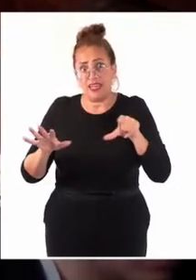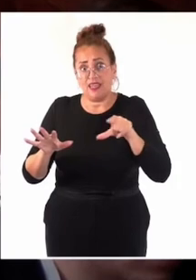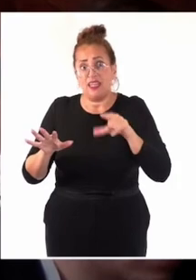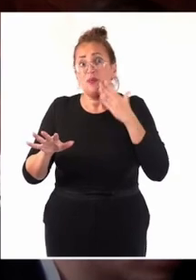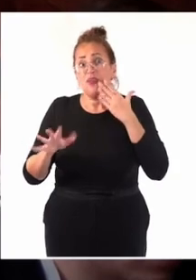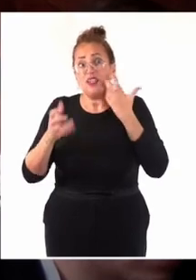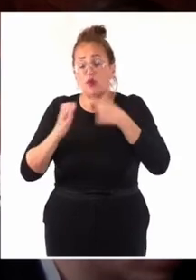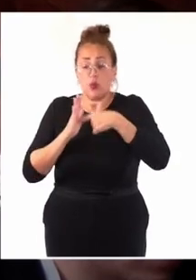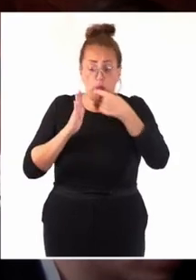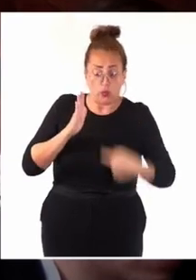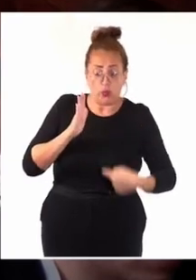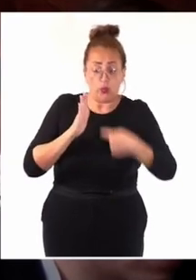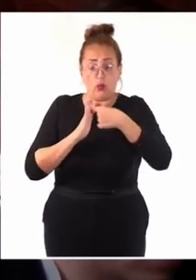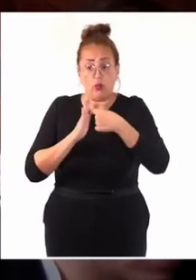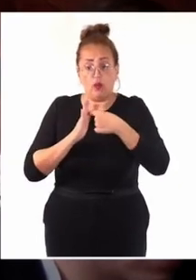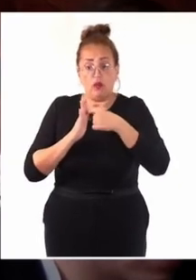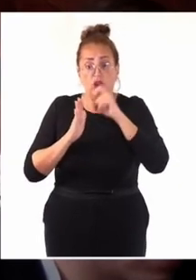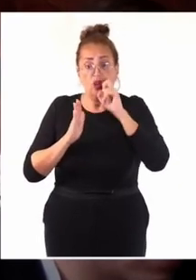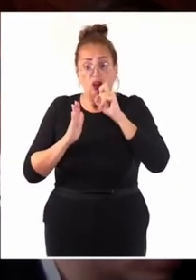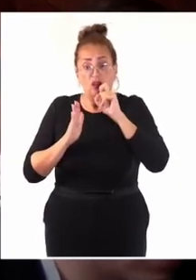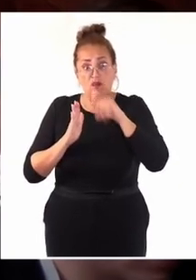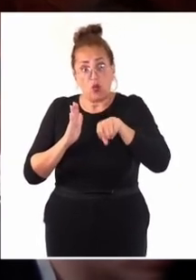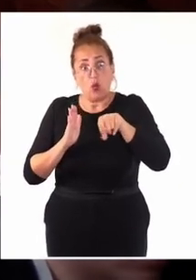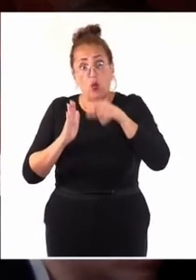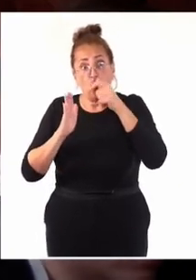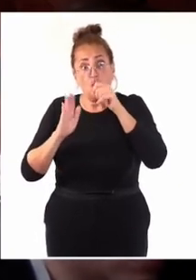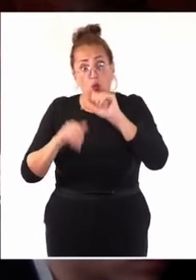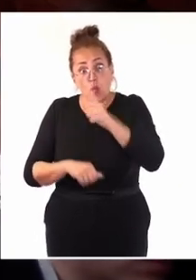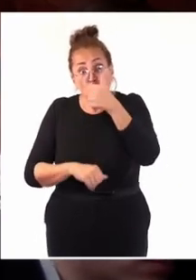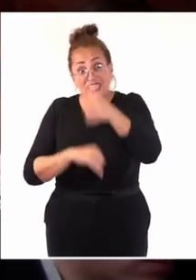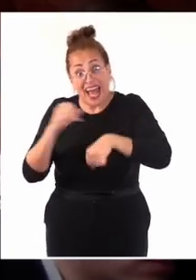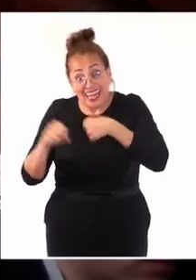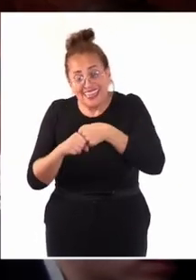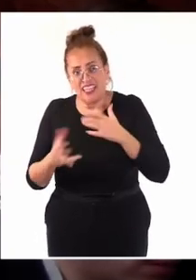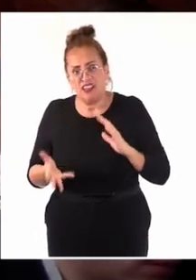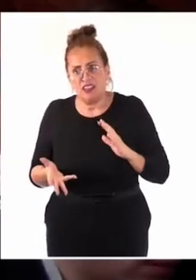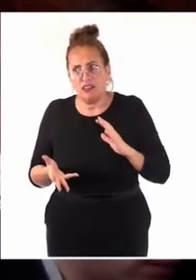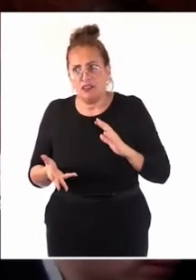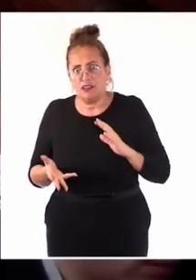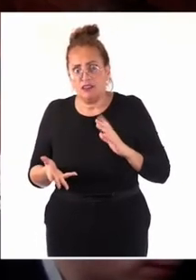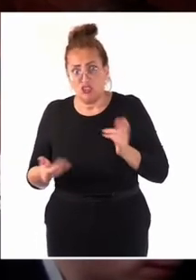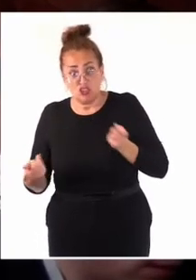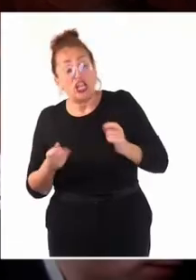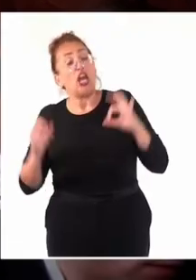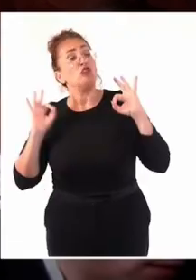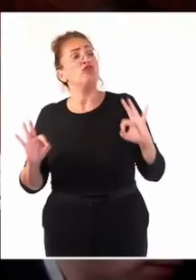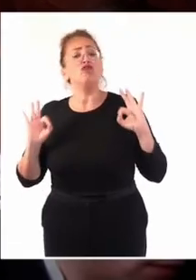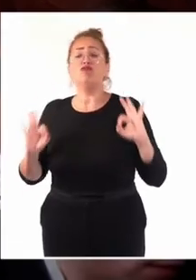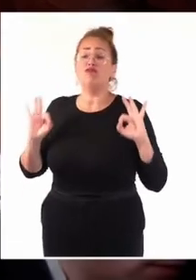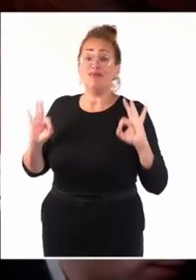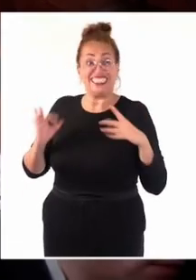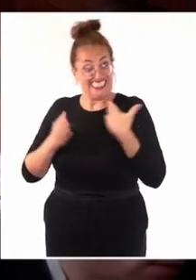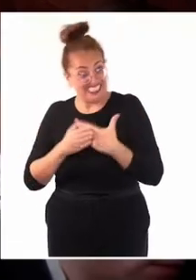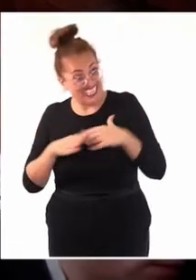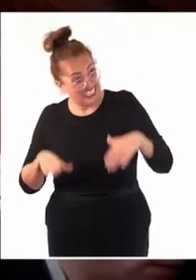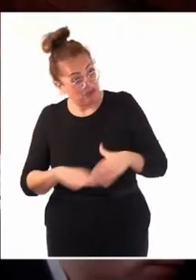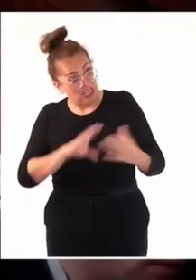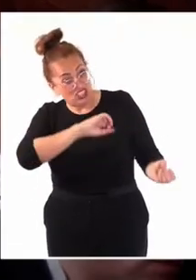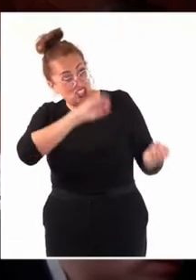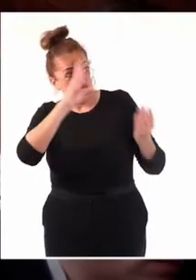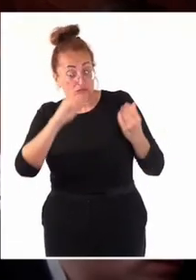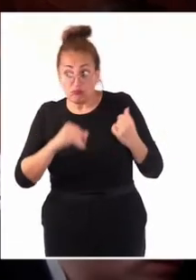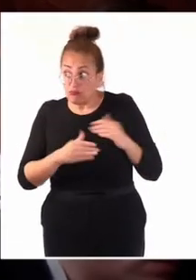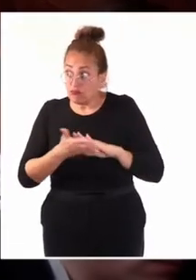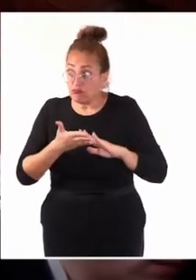Vous appelez ça de la bonne gestion, vous? Pas nous. La Chambre régionale des comptes vous a déjà mis en garde sur